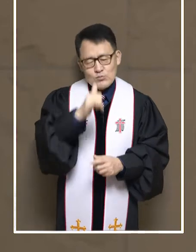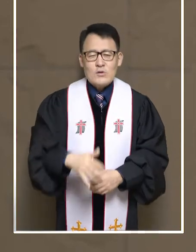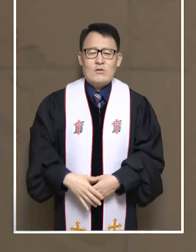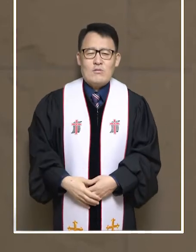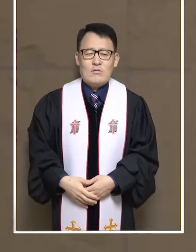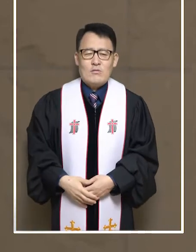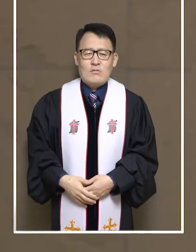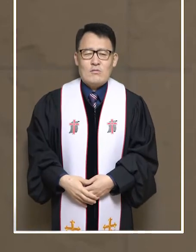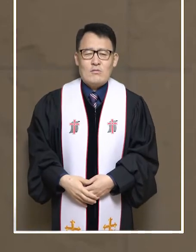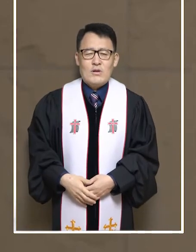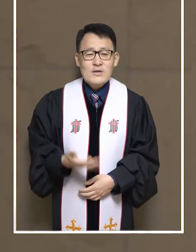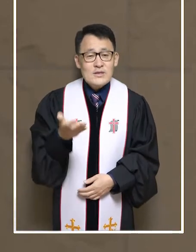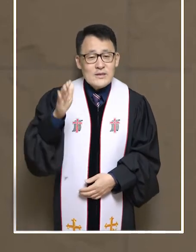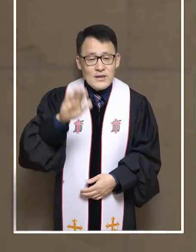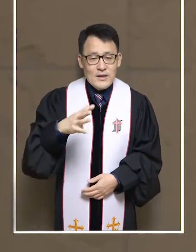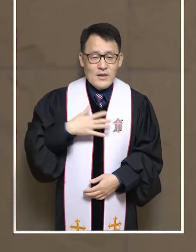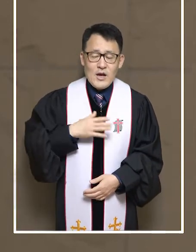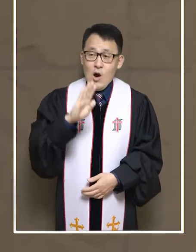이런 생각이 있었거든요.